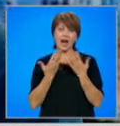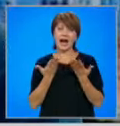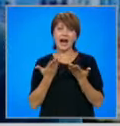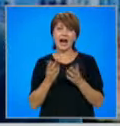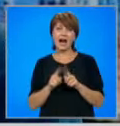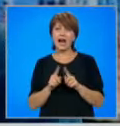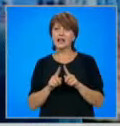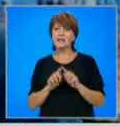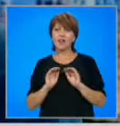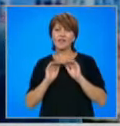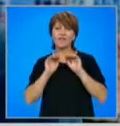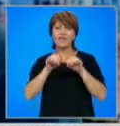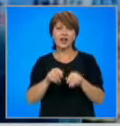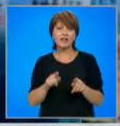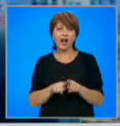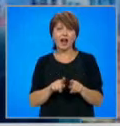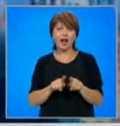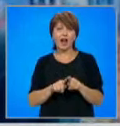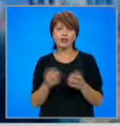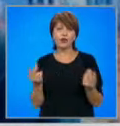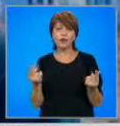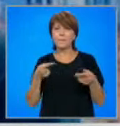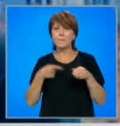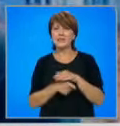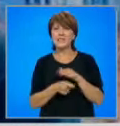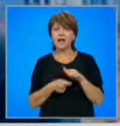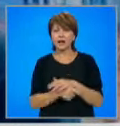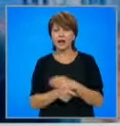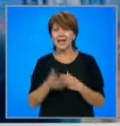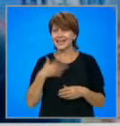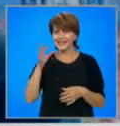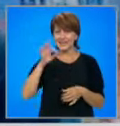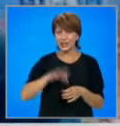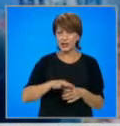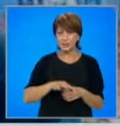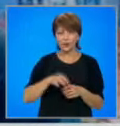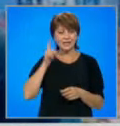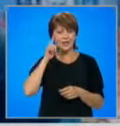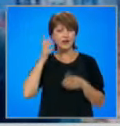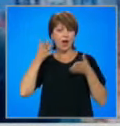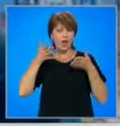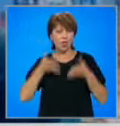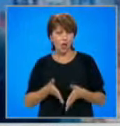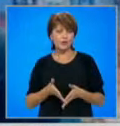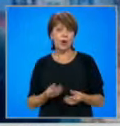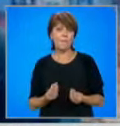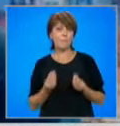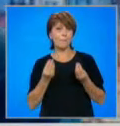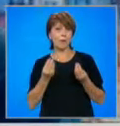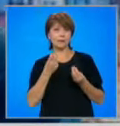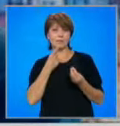върху това нещо, какъв панаир се опитва да направят? Искат избори, защото смятат, че колкото по-зле, толкова по-добре за тях.